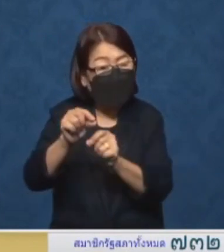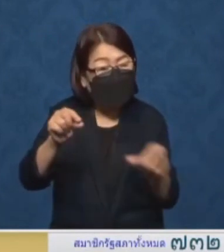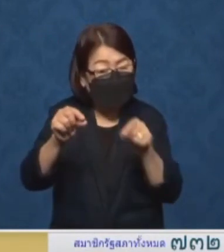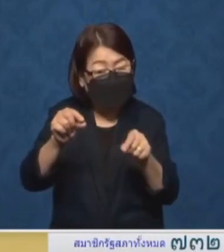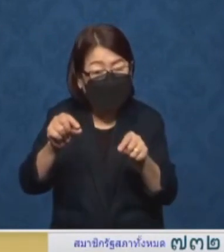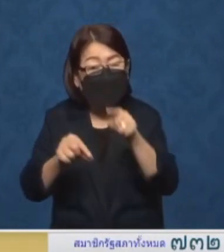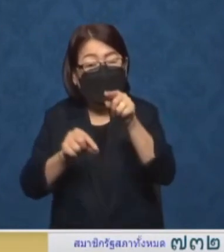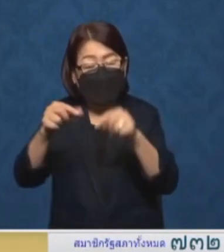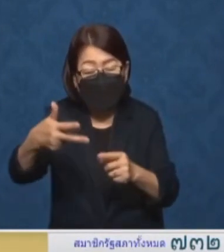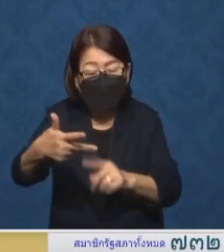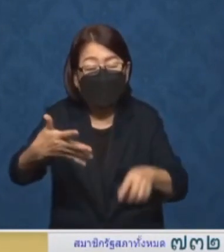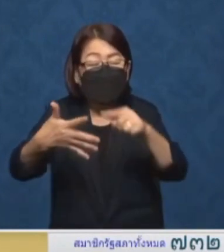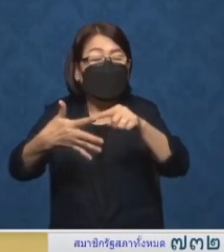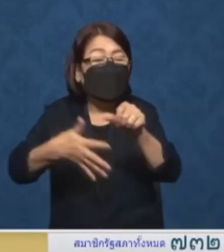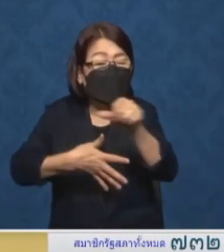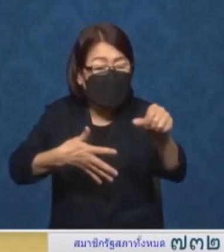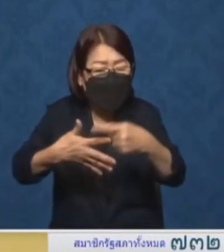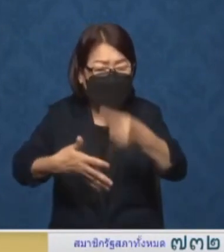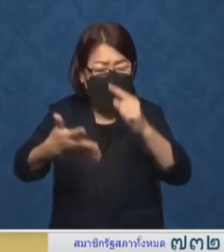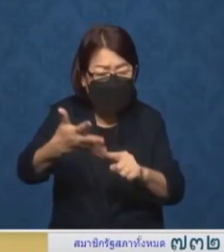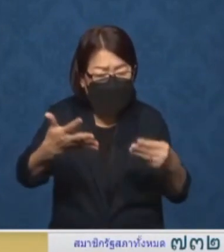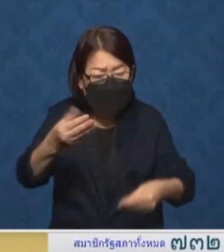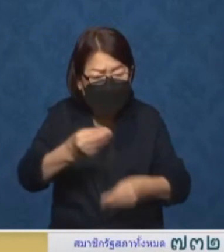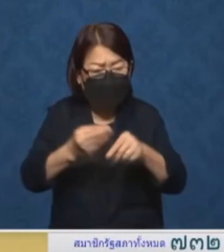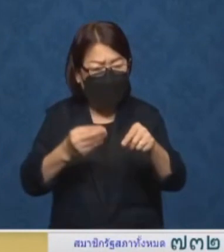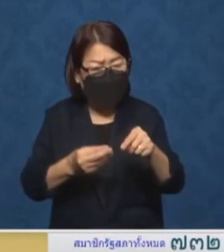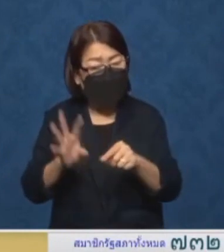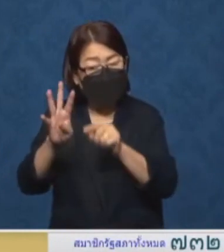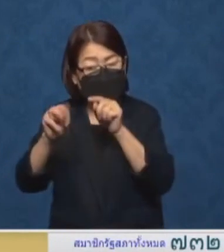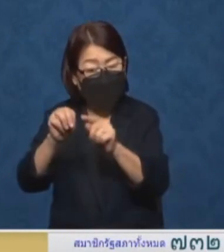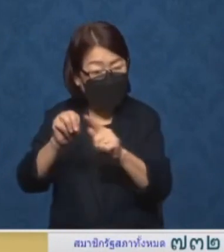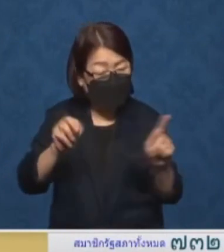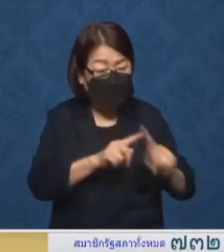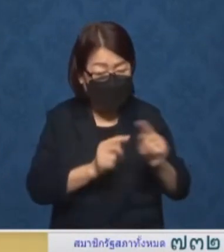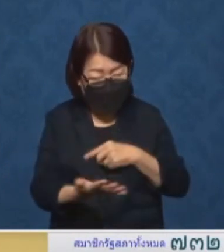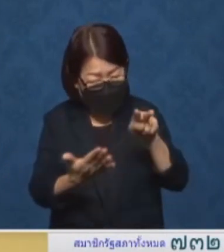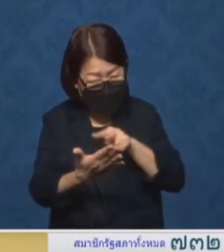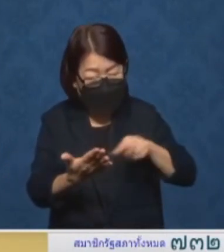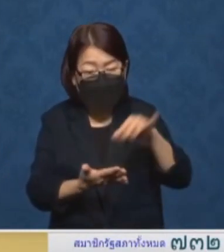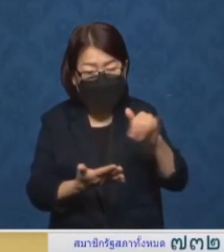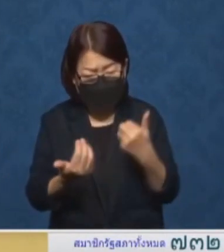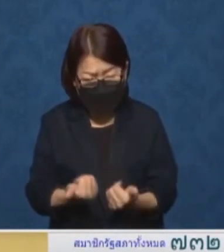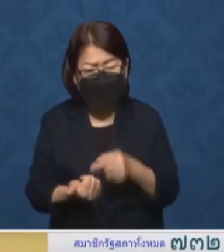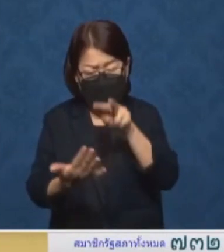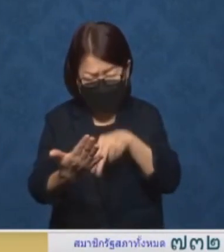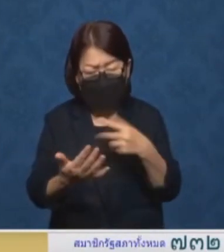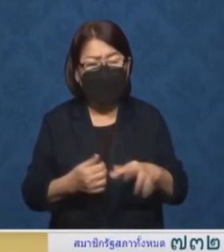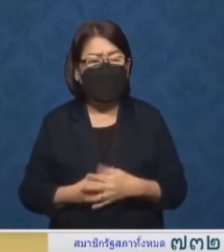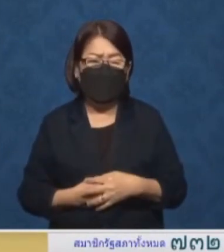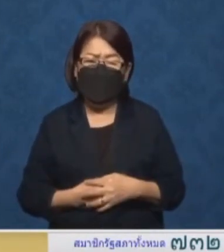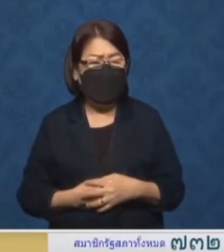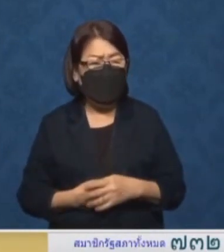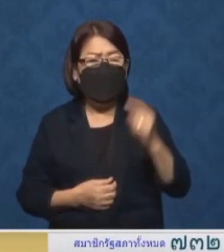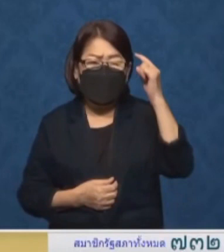ดีนี่ผมยังไม่ดูมาตาอื่นนะผมดูแล้วก็เห็นแบบนี้ผมเกรงว่าพี่น้องประชาชนไม่ได้ประโย